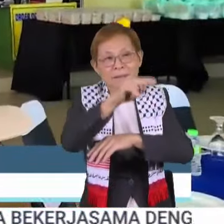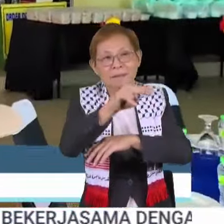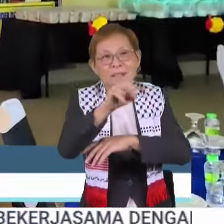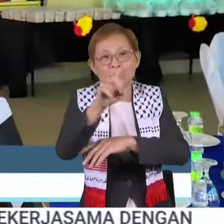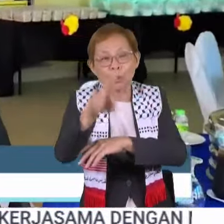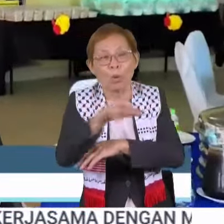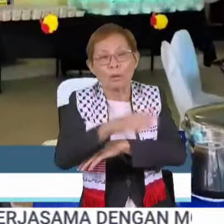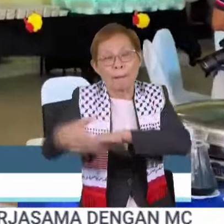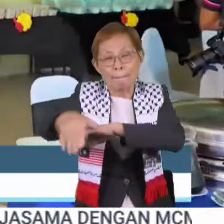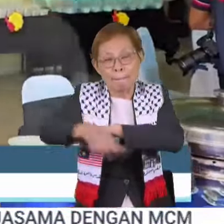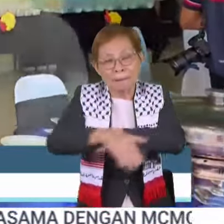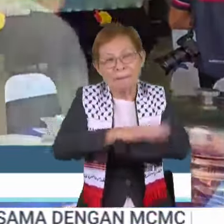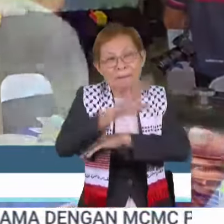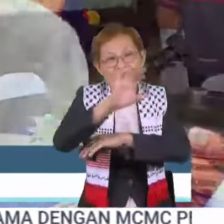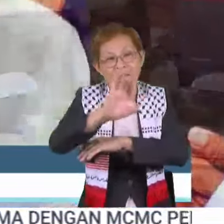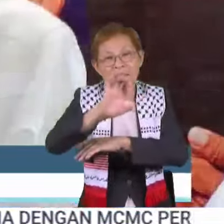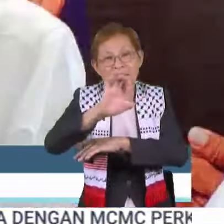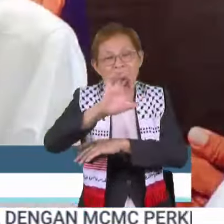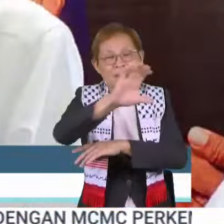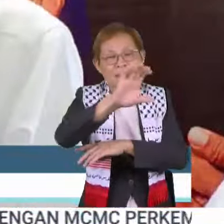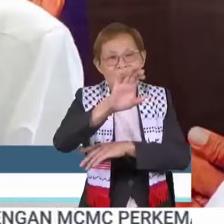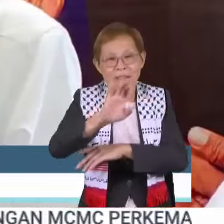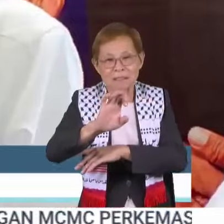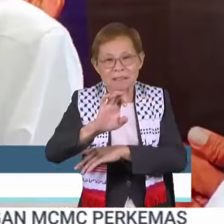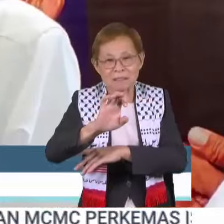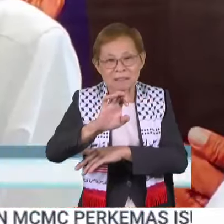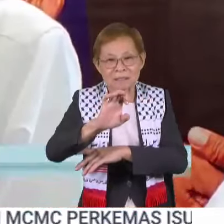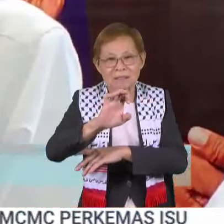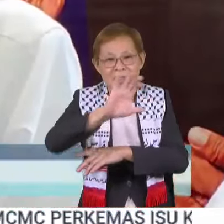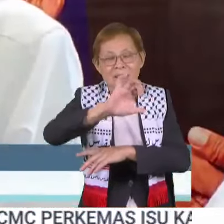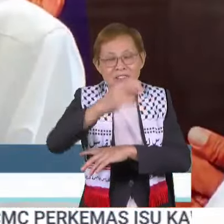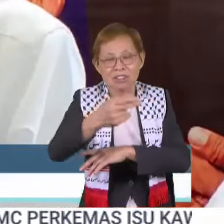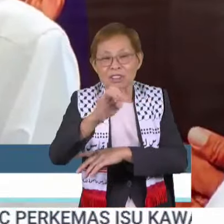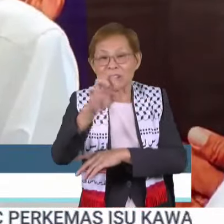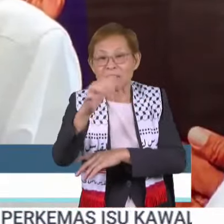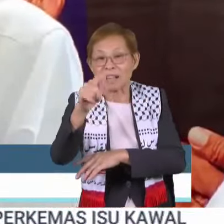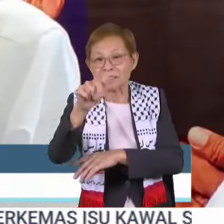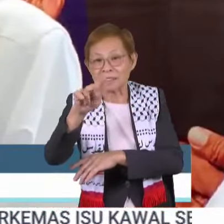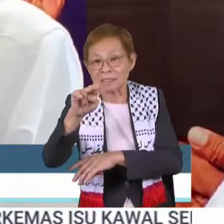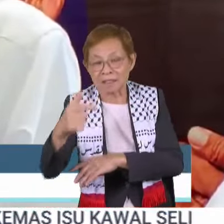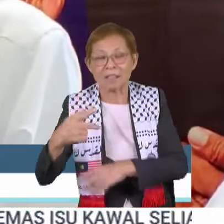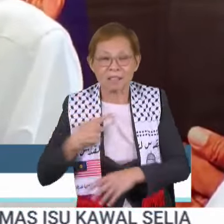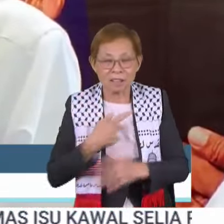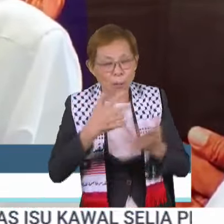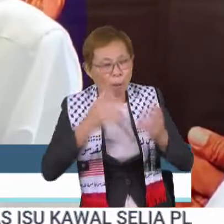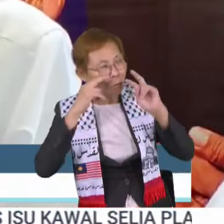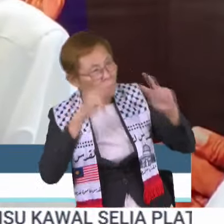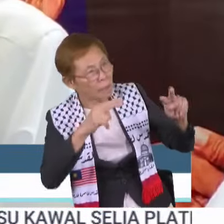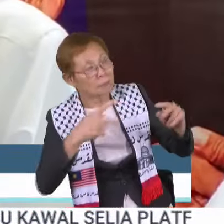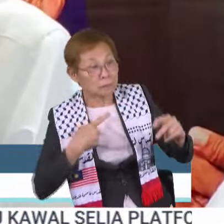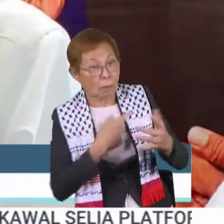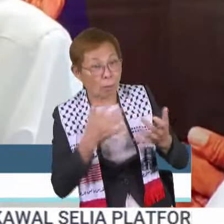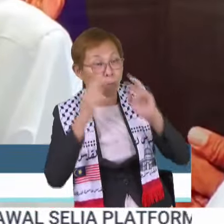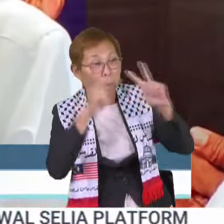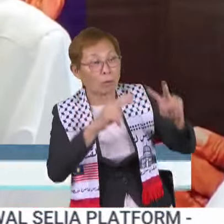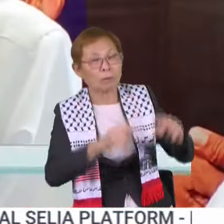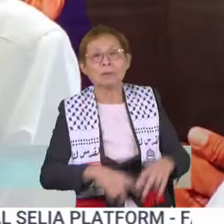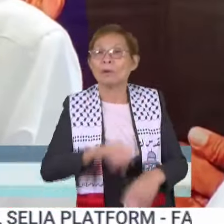pantai cerating kita nak melihatlah supaya setiap